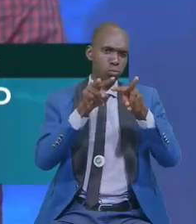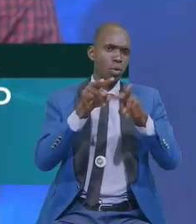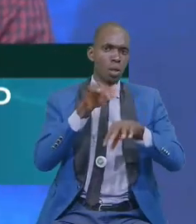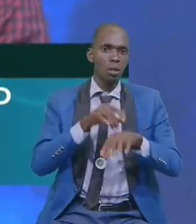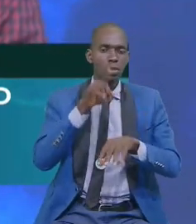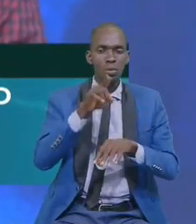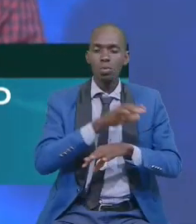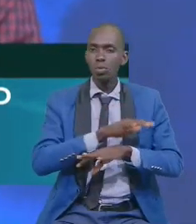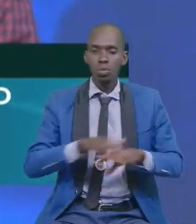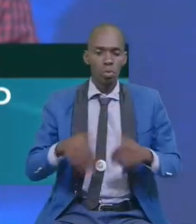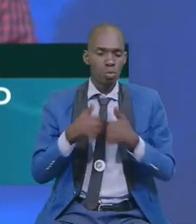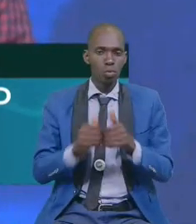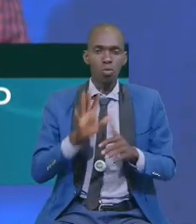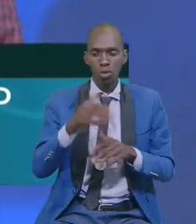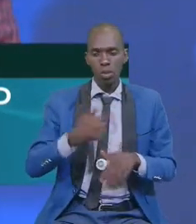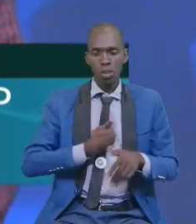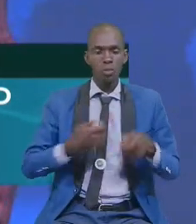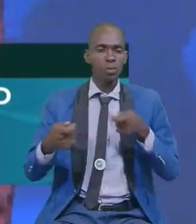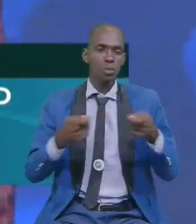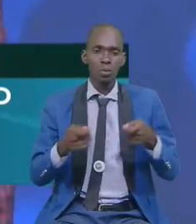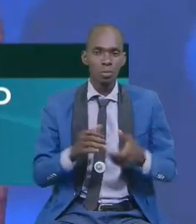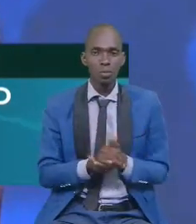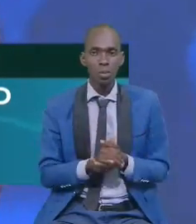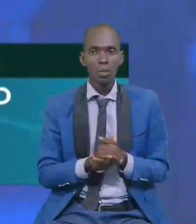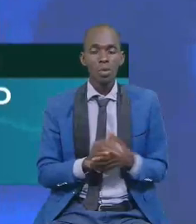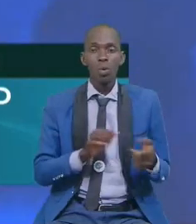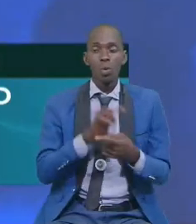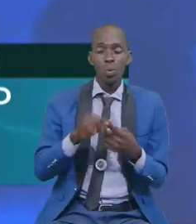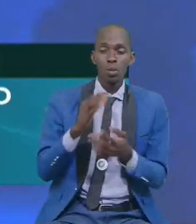Quand un homme en colère te regarde, tu ne perds pas.